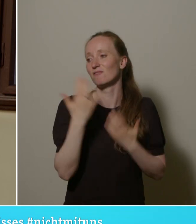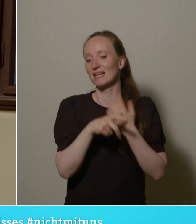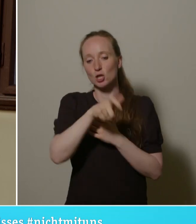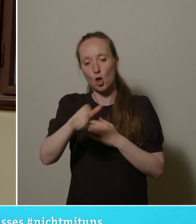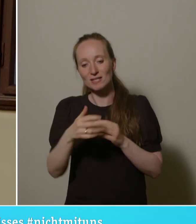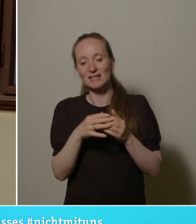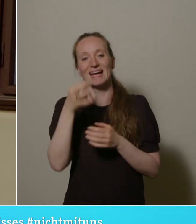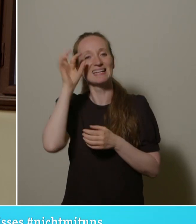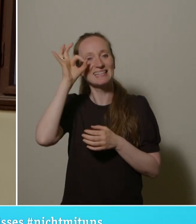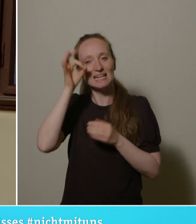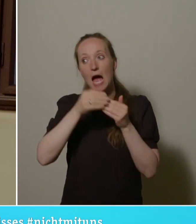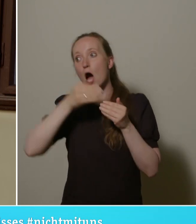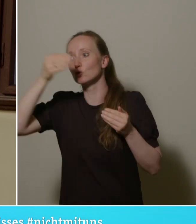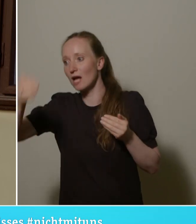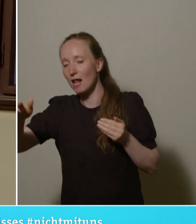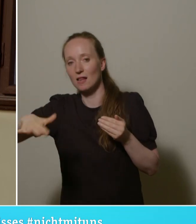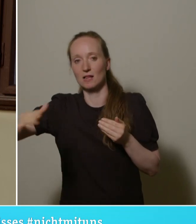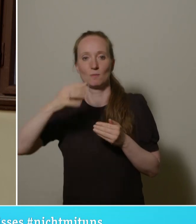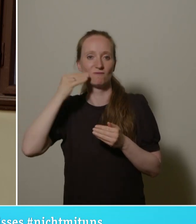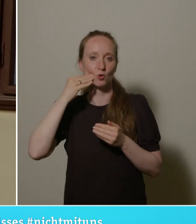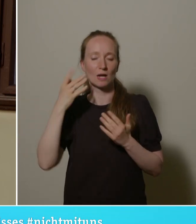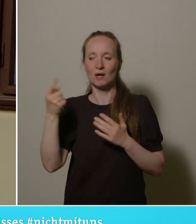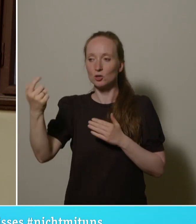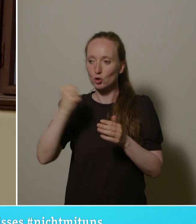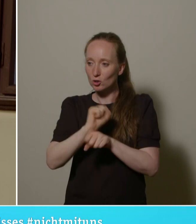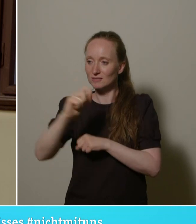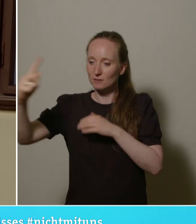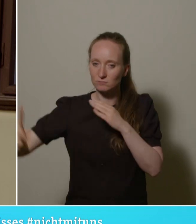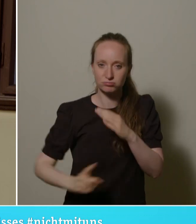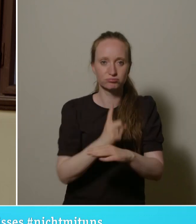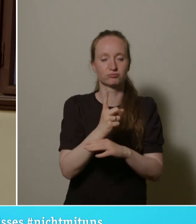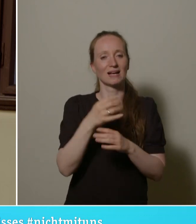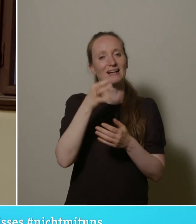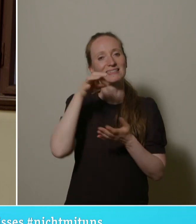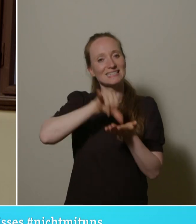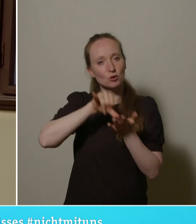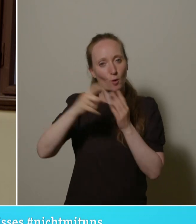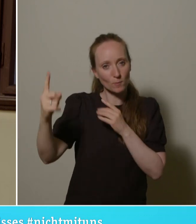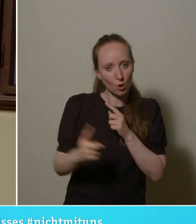von Jena, die aber in Jena ganz bestimmte Strecken regelmäßig machen müssen. Und für die ein